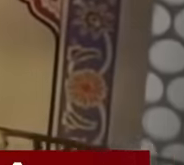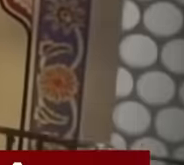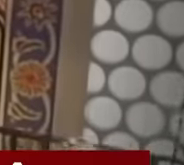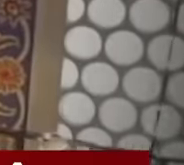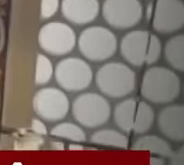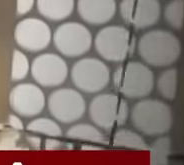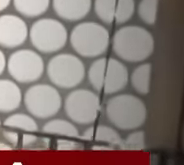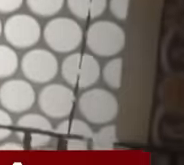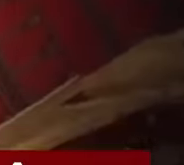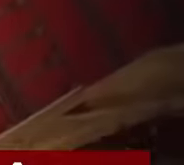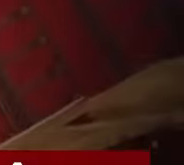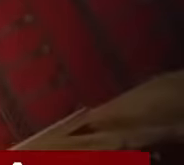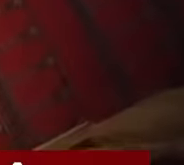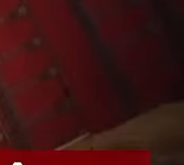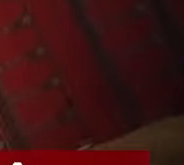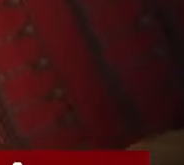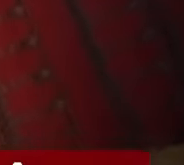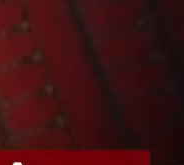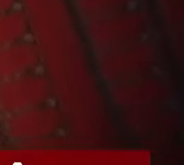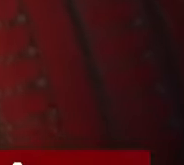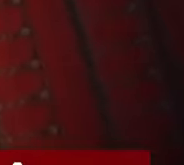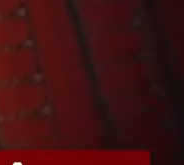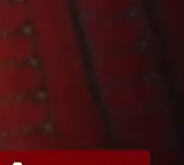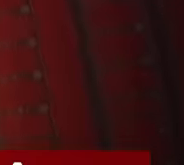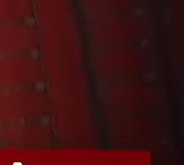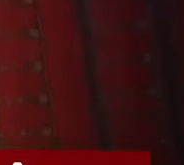Resulullah. Hayy alessalâh.